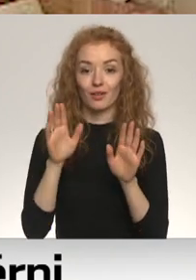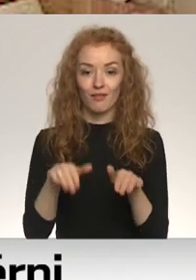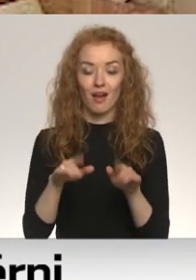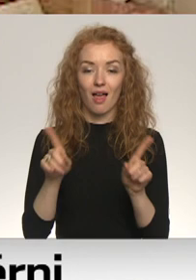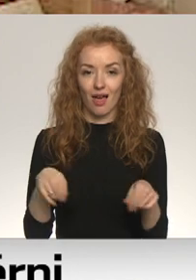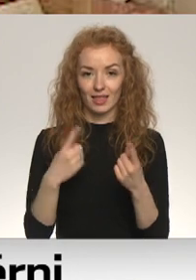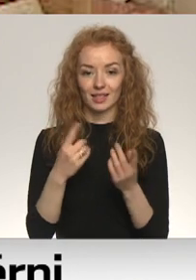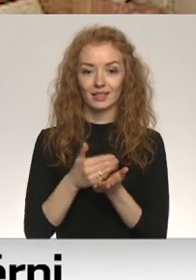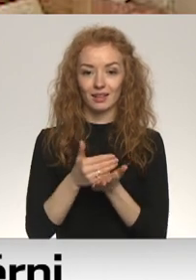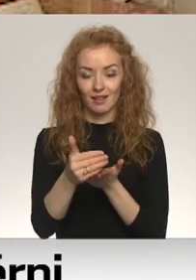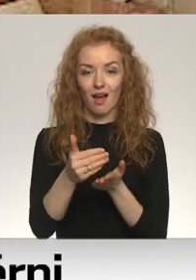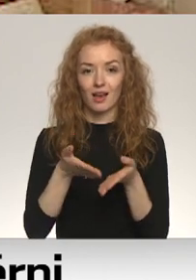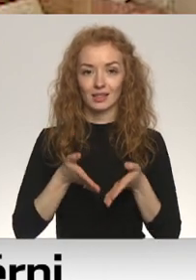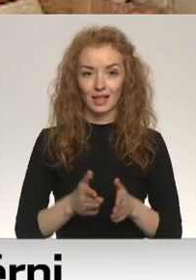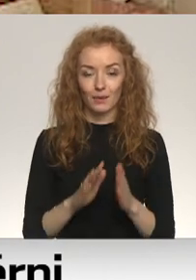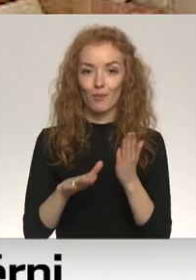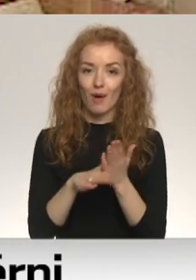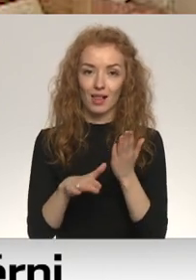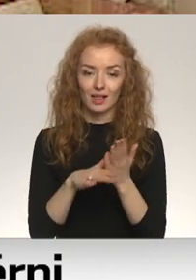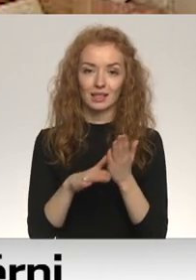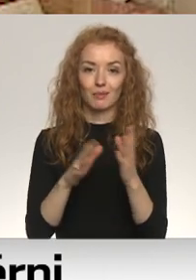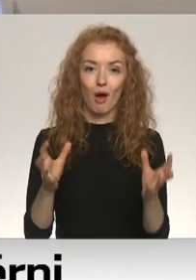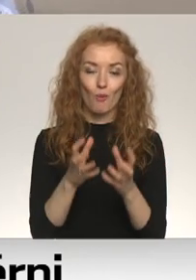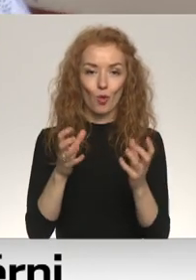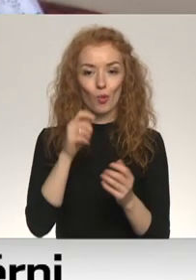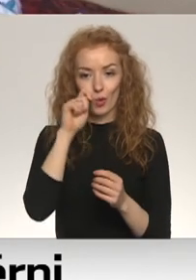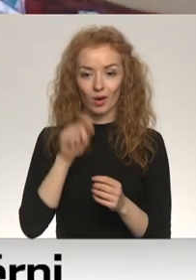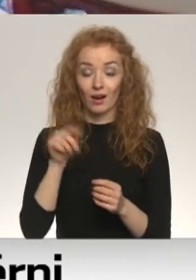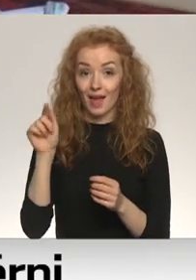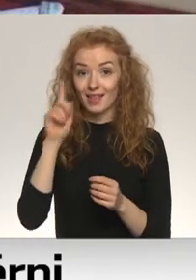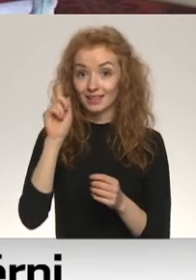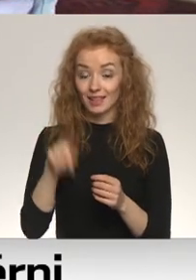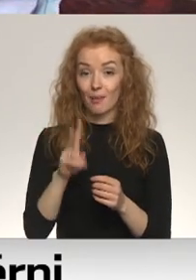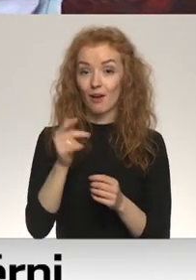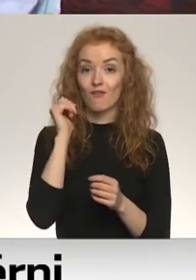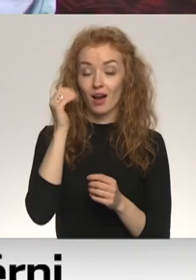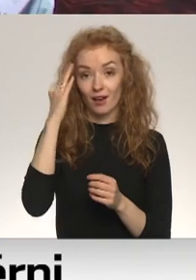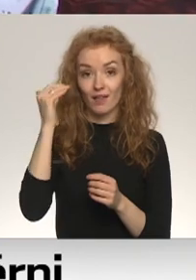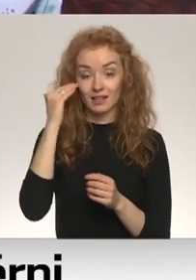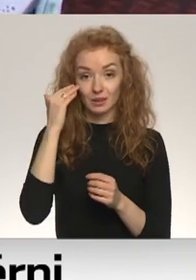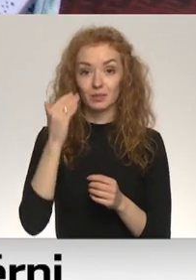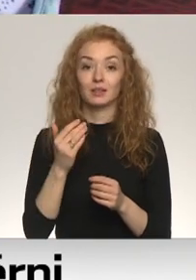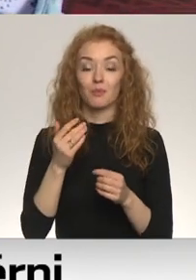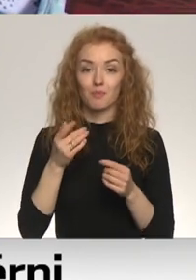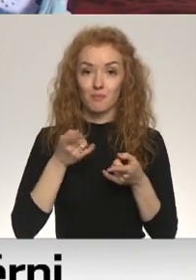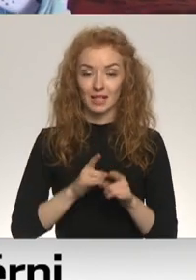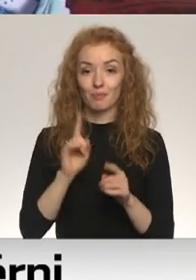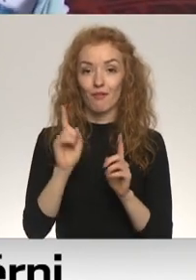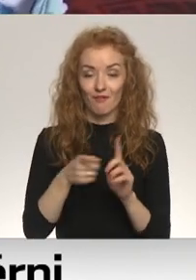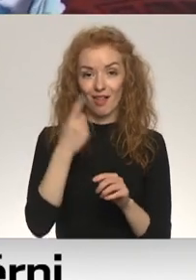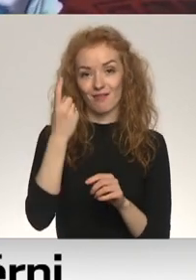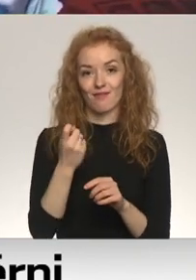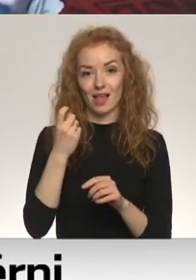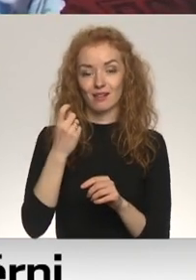attīstīt tālāk dzemdību palīdzības aprūpu Ukrainā. Zināms, ka vakar Ventspilī pasaulē nācis vēl viens